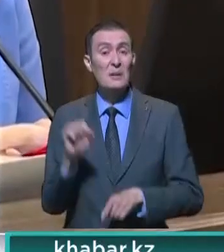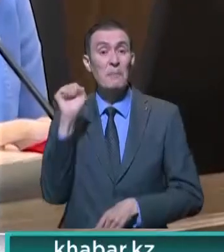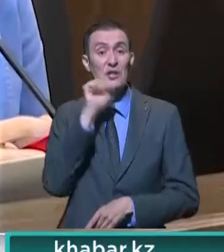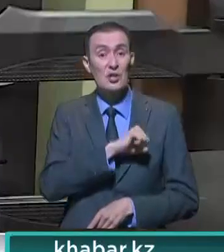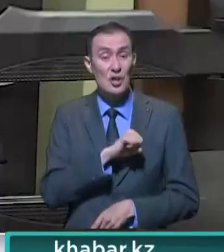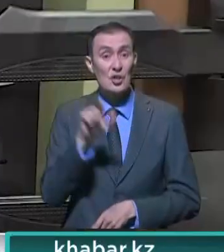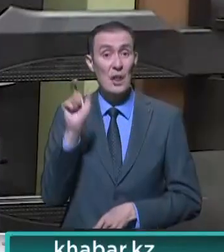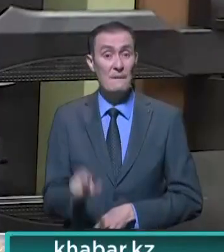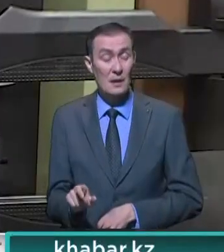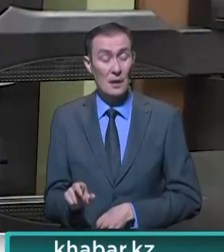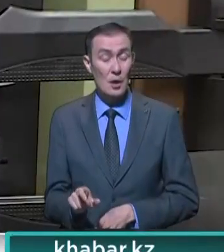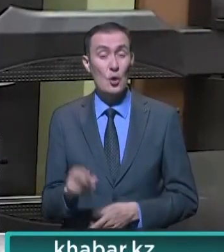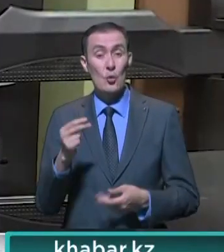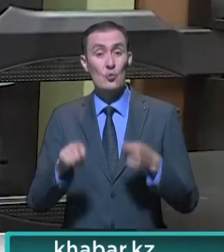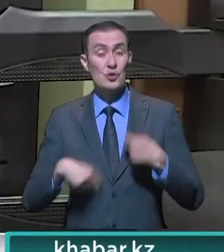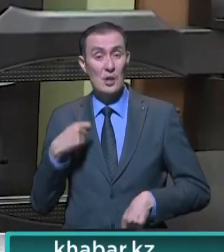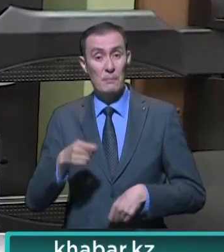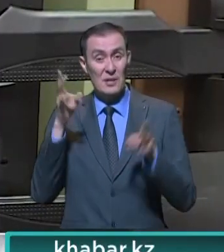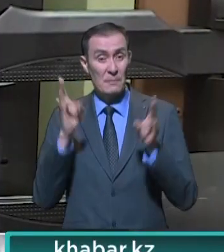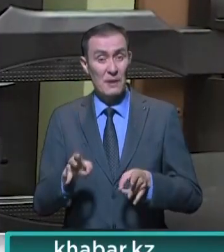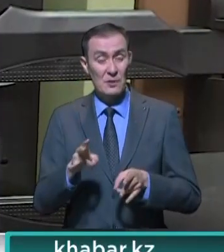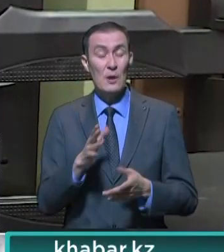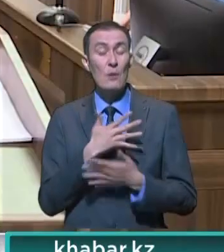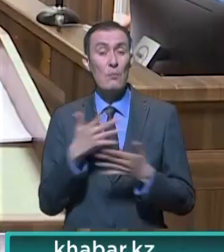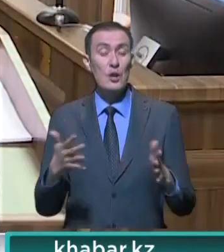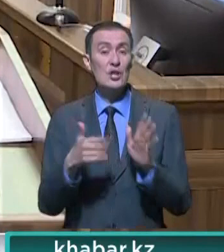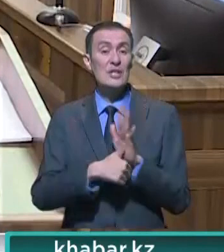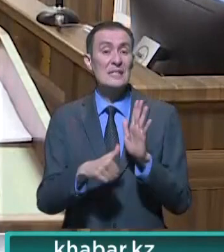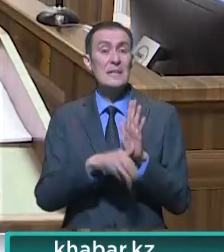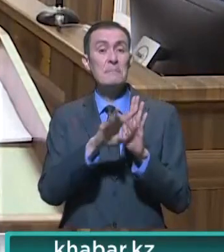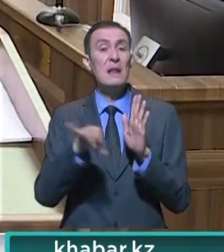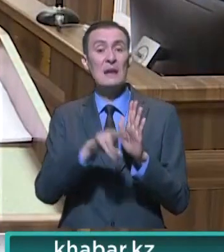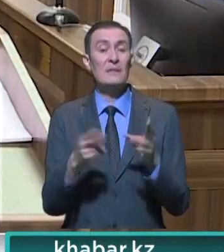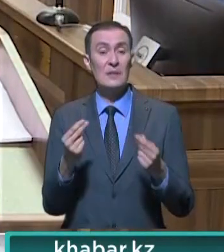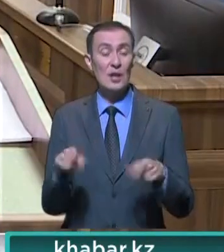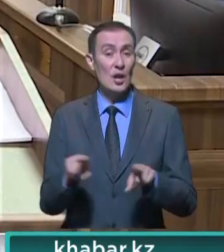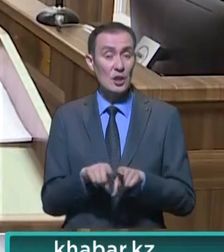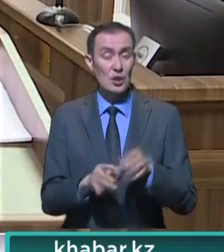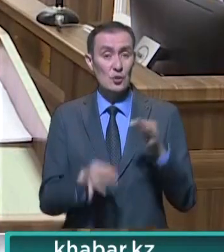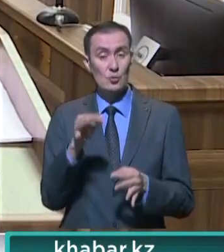похищение человека. Ущерб потерпевшим составил более 6 миллиардов тенге. Кроме